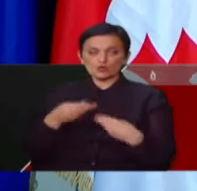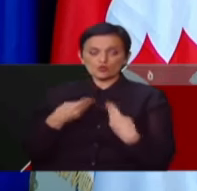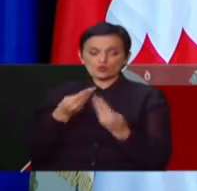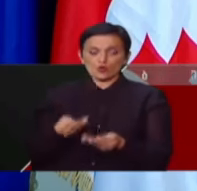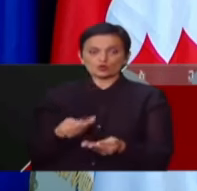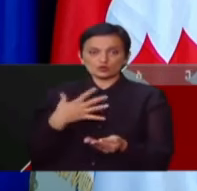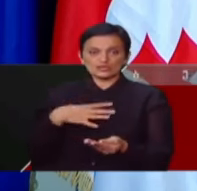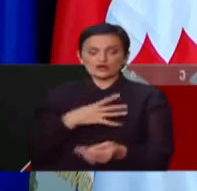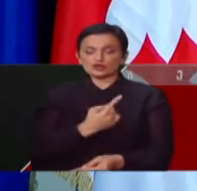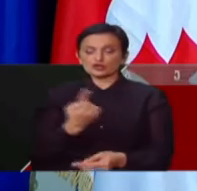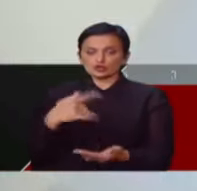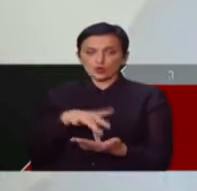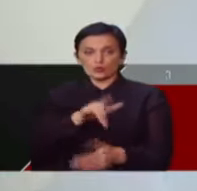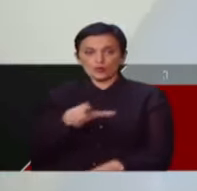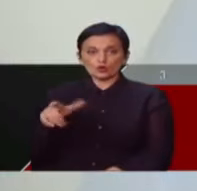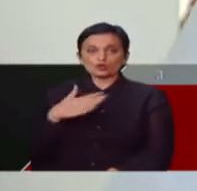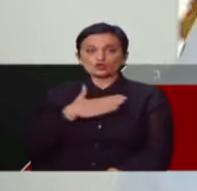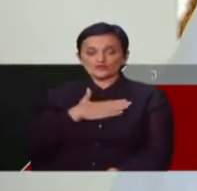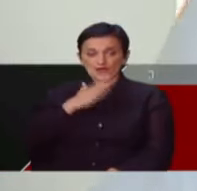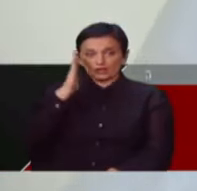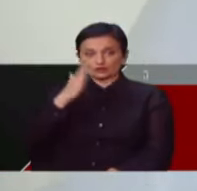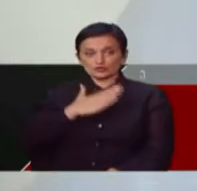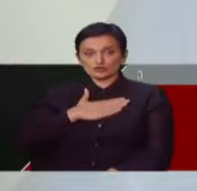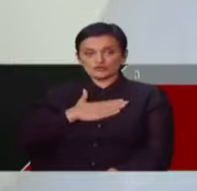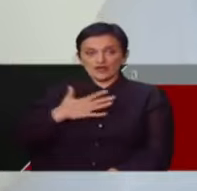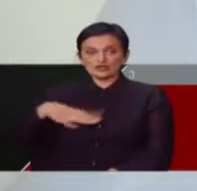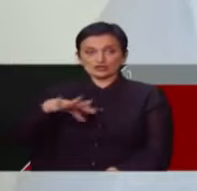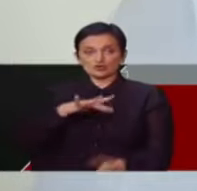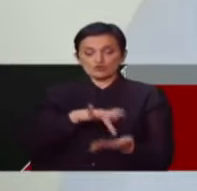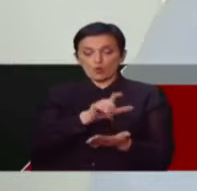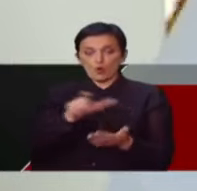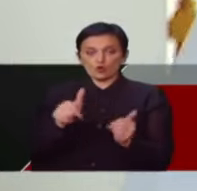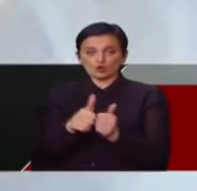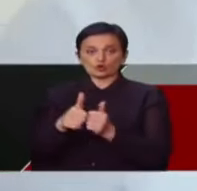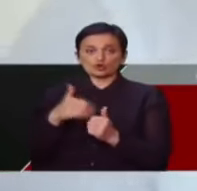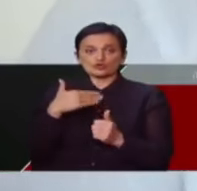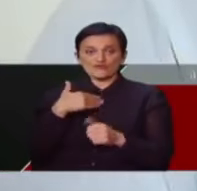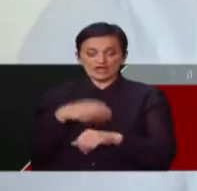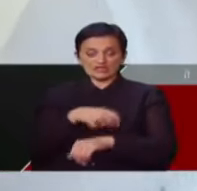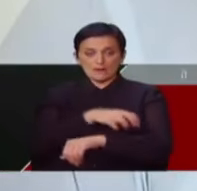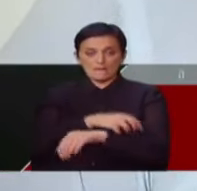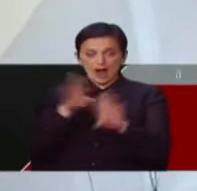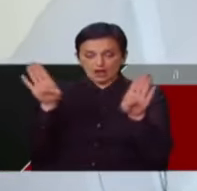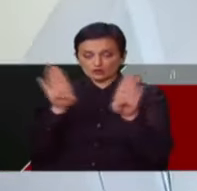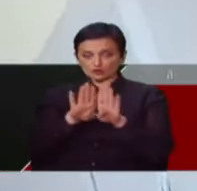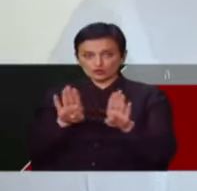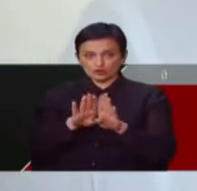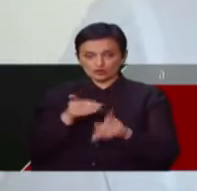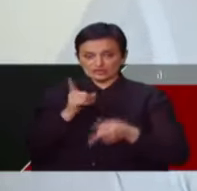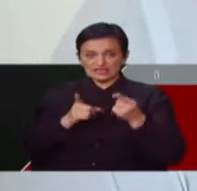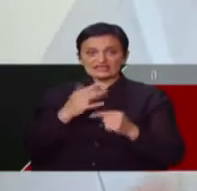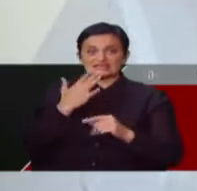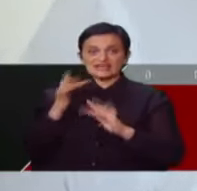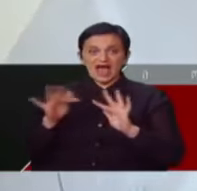მოვიტანოთ საქართველოს თითოეული მოქალაქისთვის. ჩვენ ვიქნებით ჩვენ საქართველოს მოქალაქეების გვერდი, ჩვენ პარტიული იდენტობითვე და არ განვიხილავთ ნაციონალურ მოძრაობას